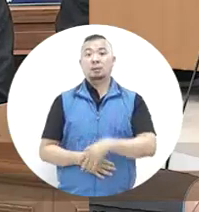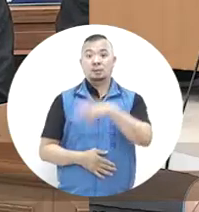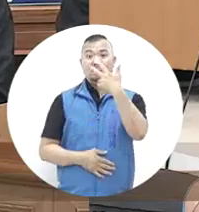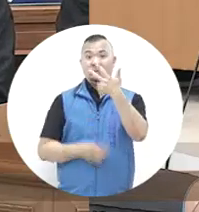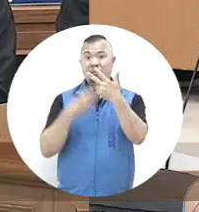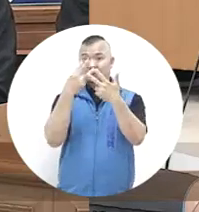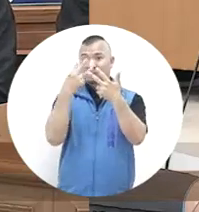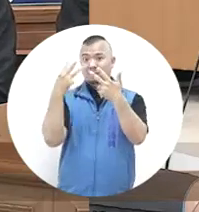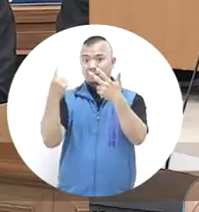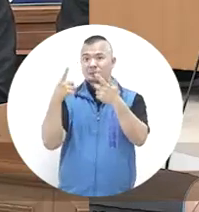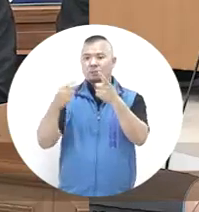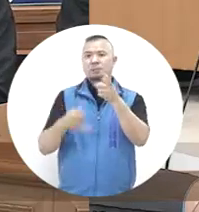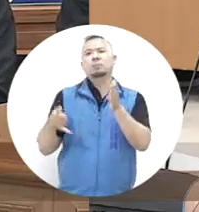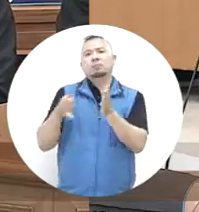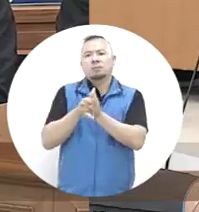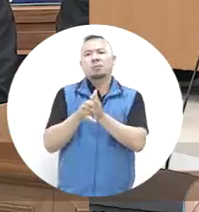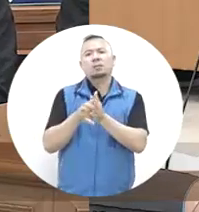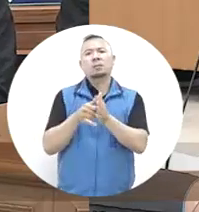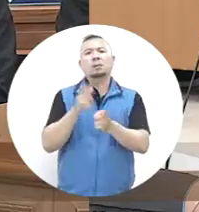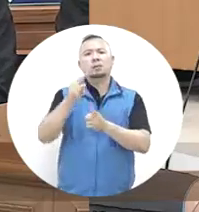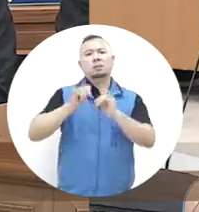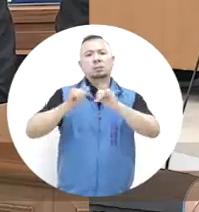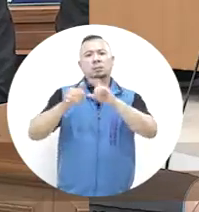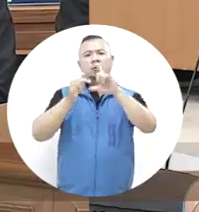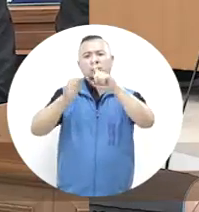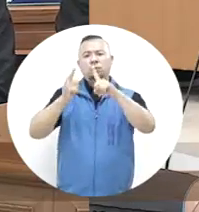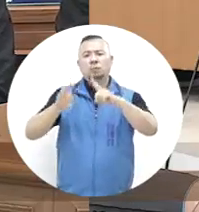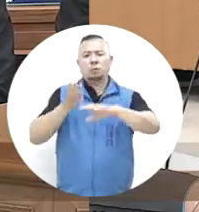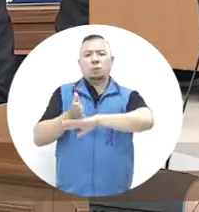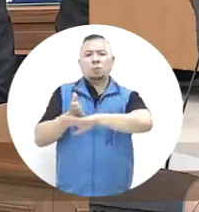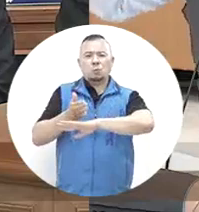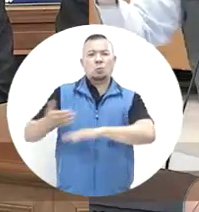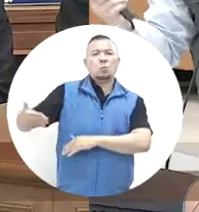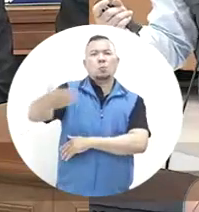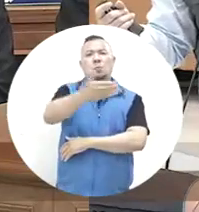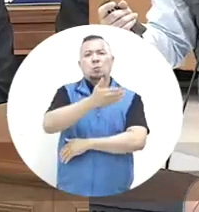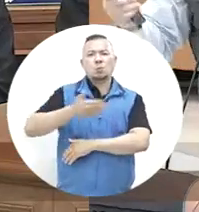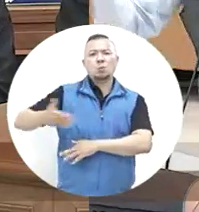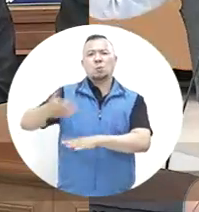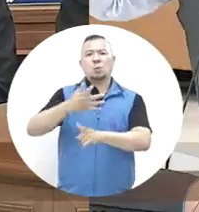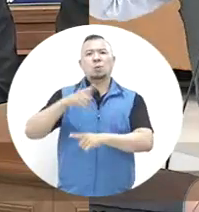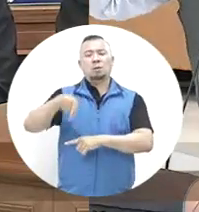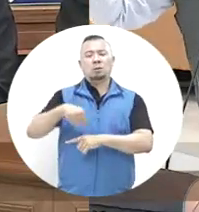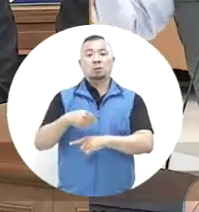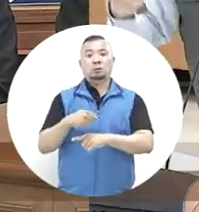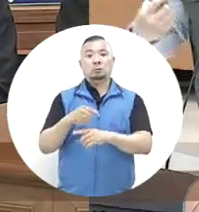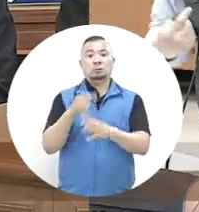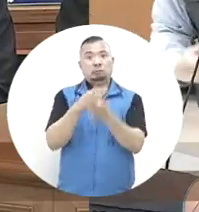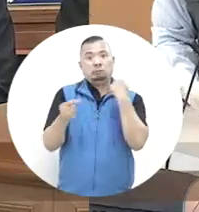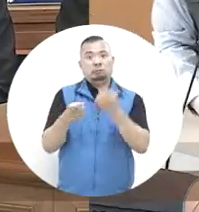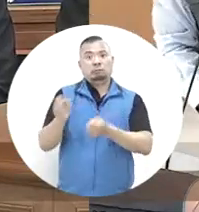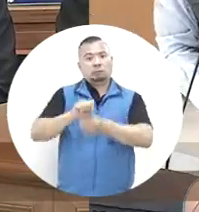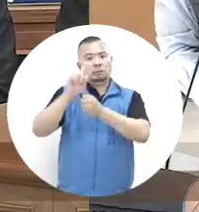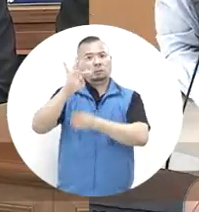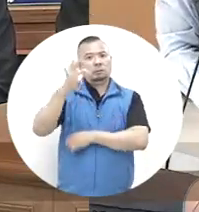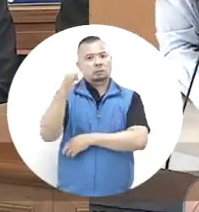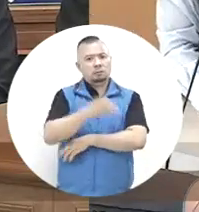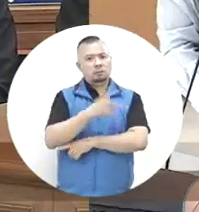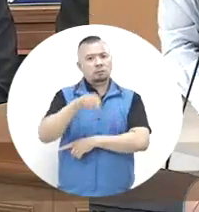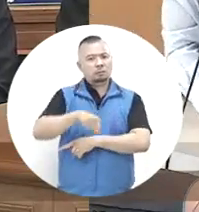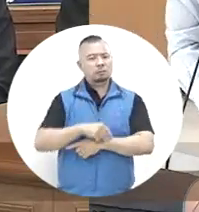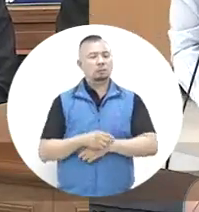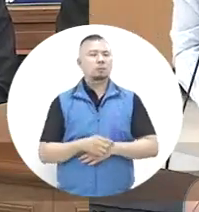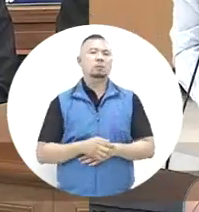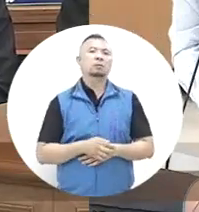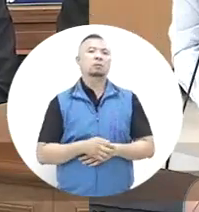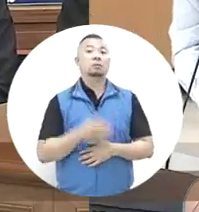了以后哈， 跟议员报告， 他在这个市区一直绕一直绕啊。 跟议员报告，等到七月份 多了40几个班次，所以出起来才会。 七月份 啊， 台铁如果开始